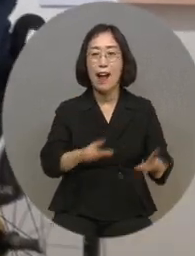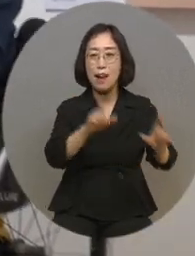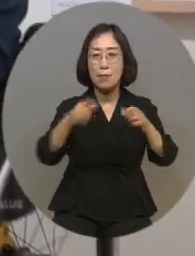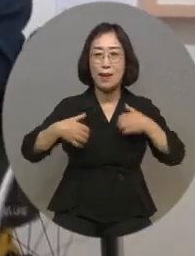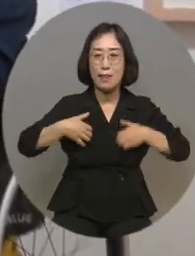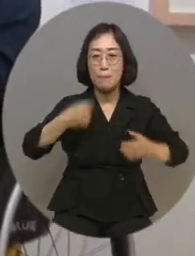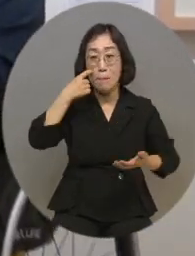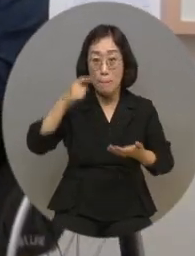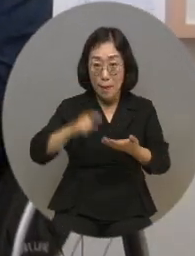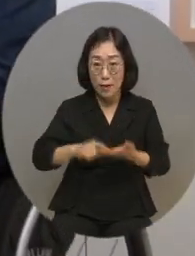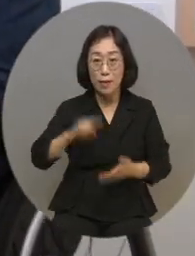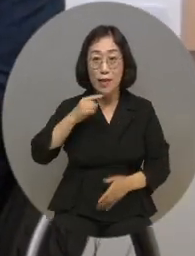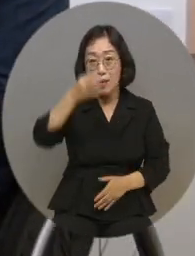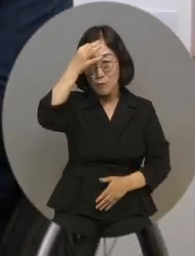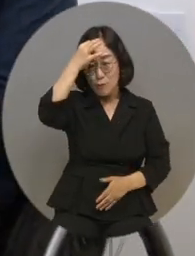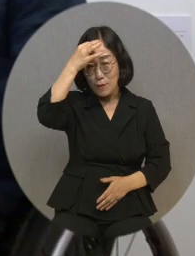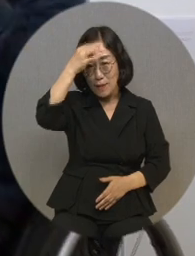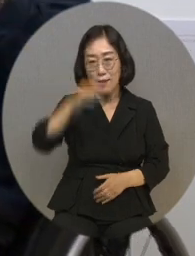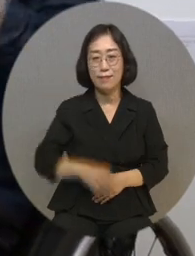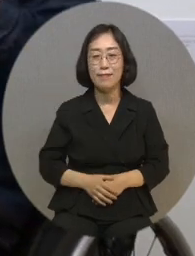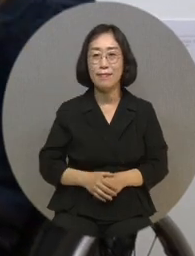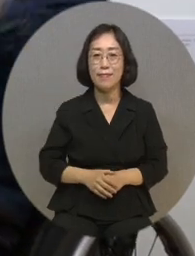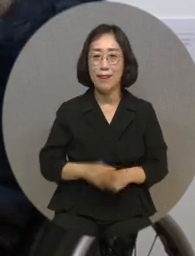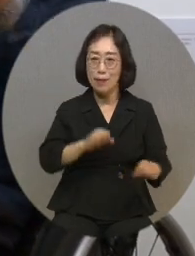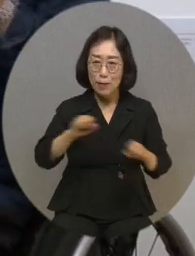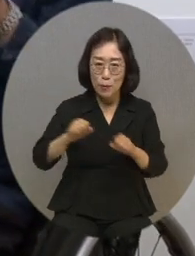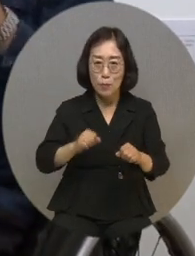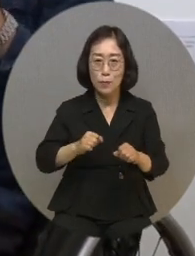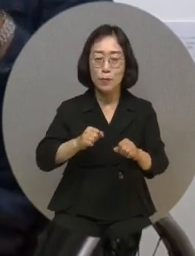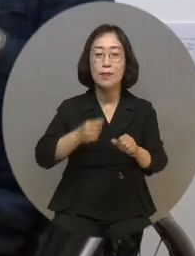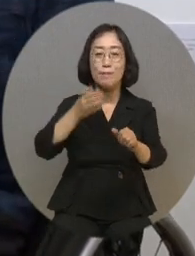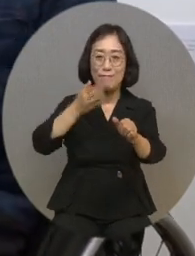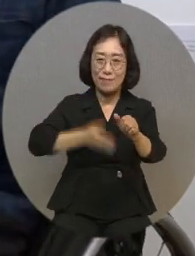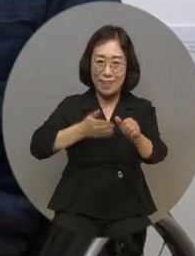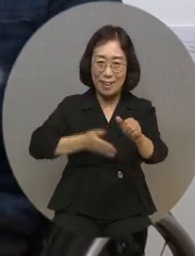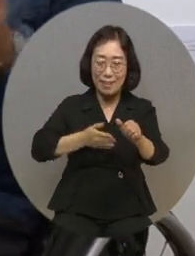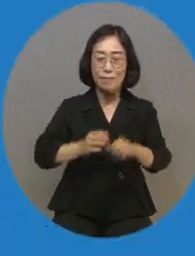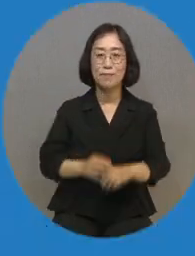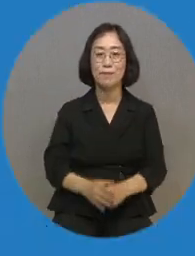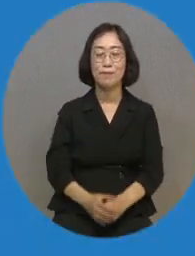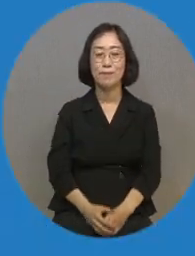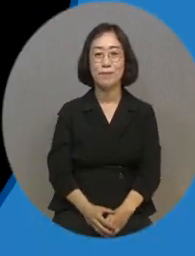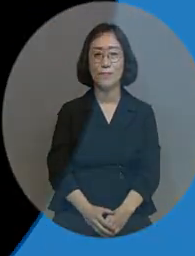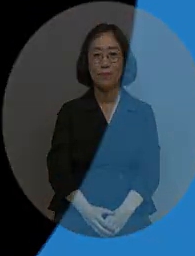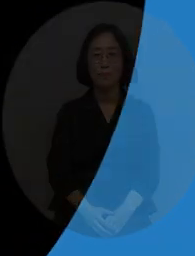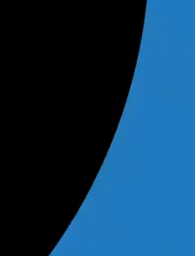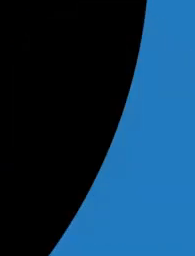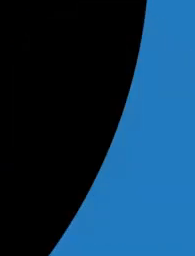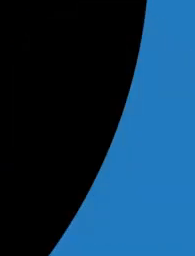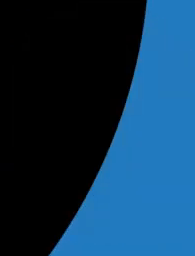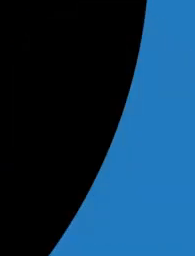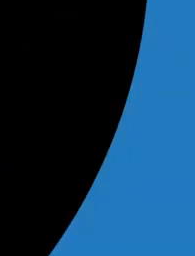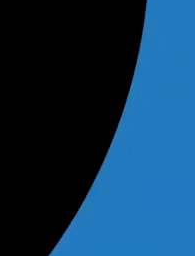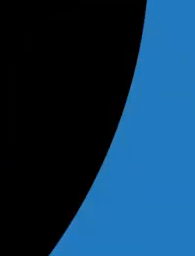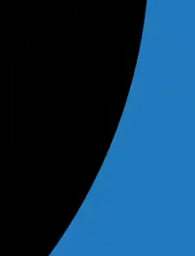찾는 부부의 예술가로서의 행복을 응원합니다. 복지TV 경기방송 정선입니다.